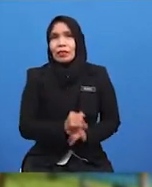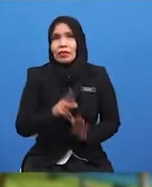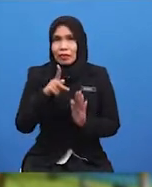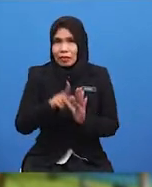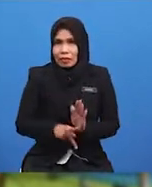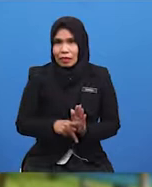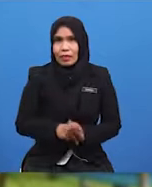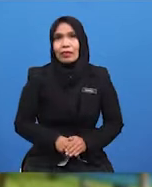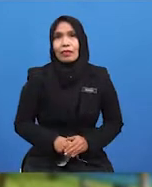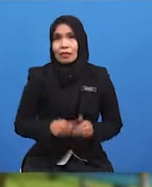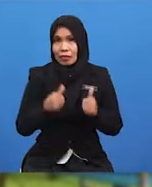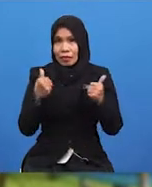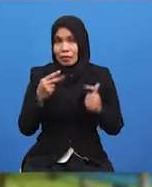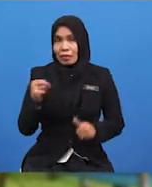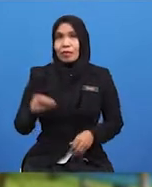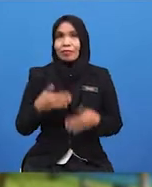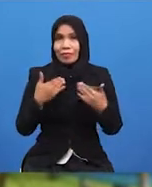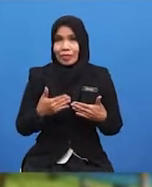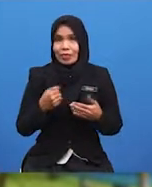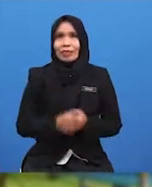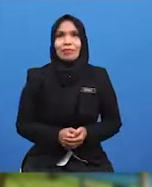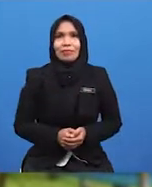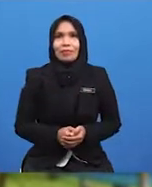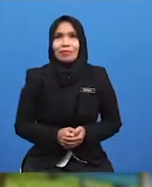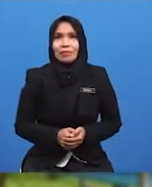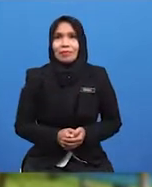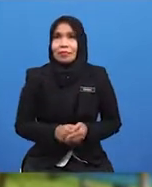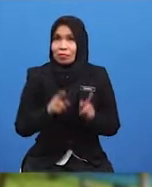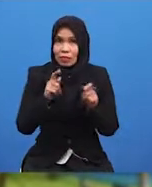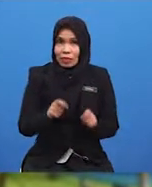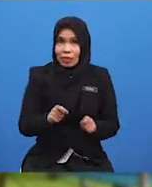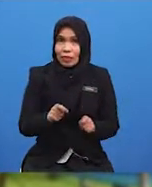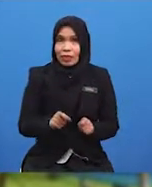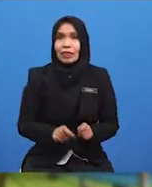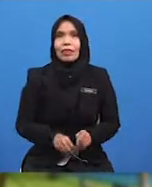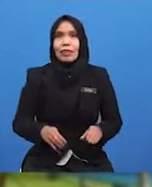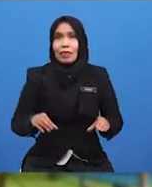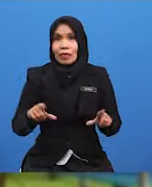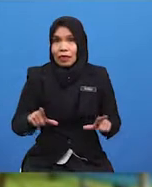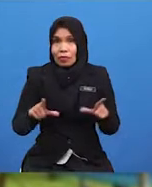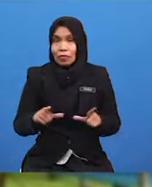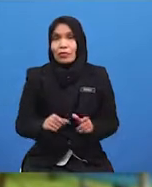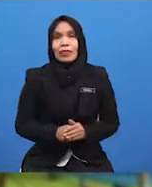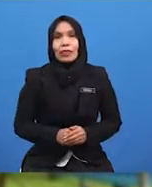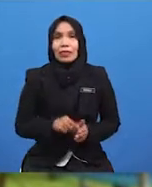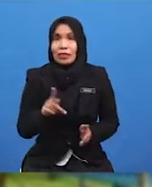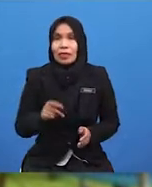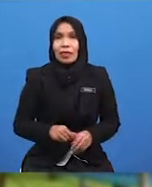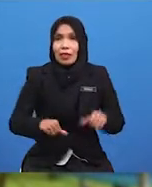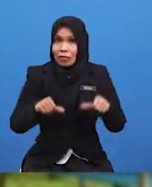adalah bersenang2 Khan Mason untuk bersenam supaya badan kita